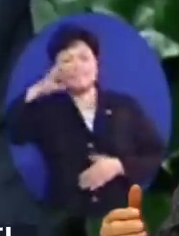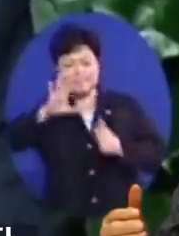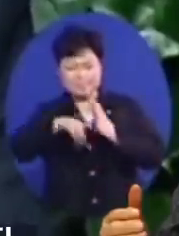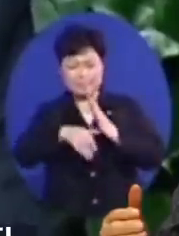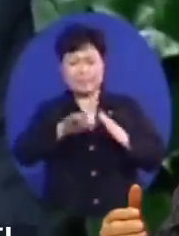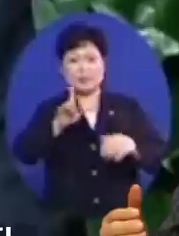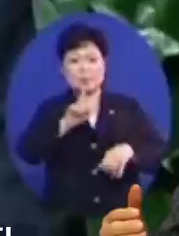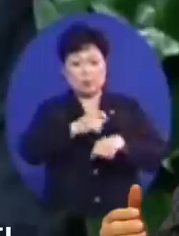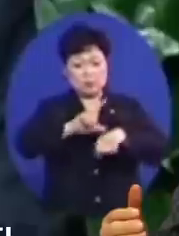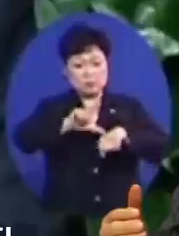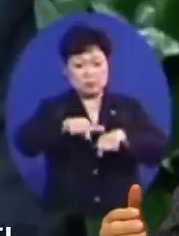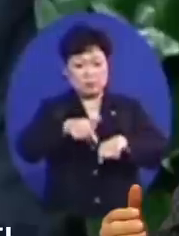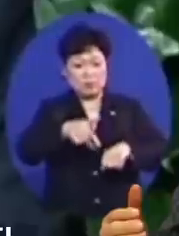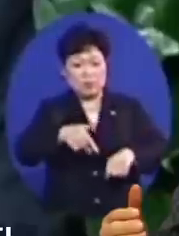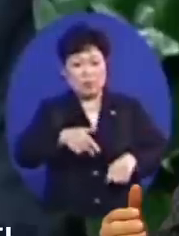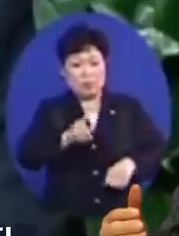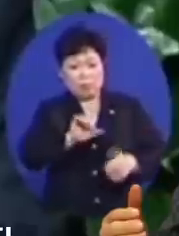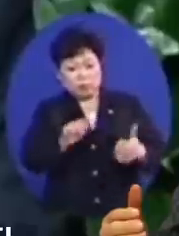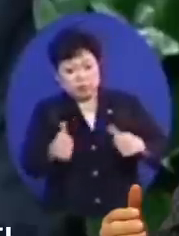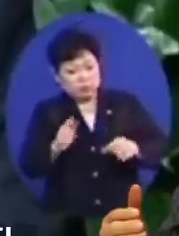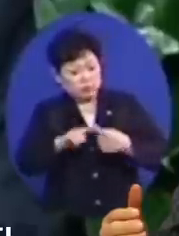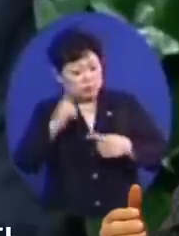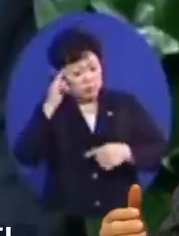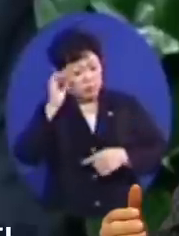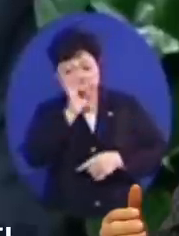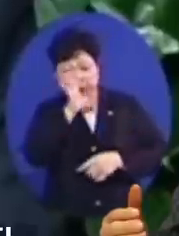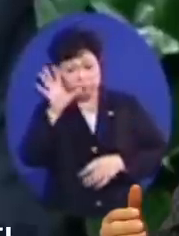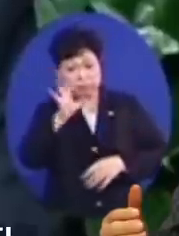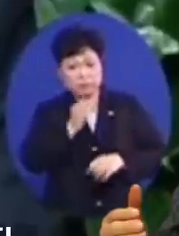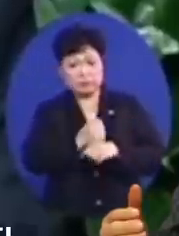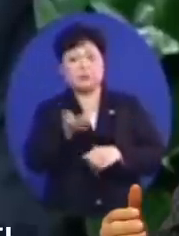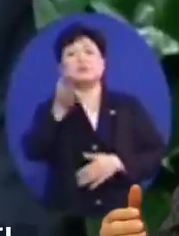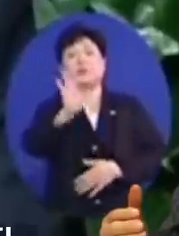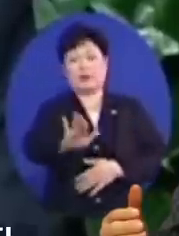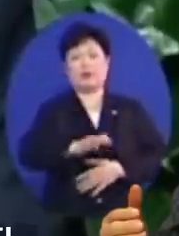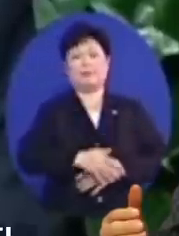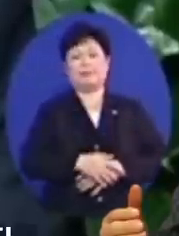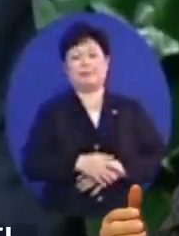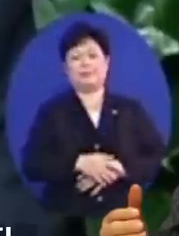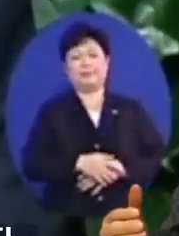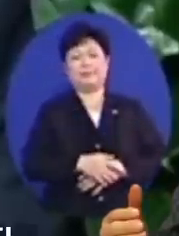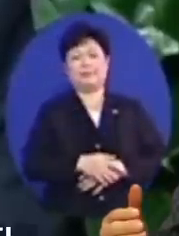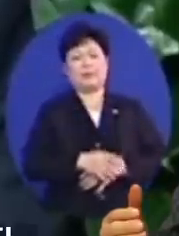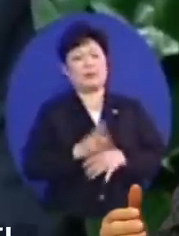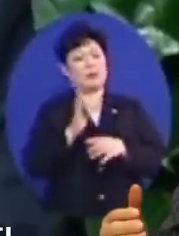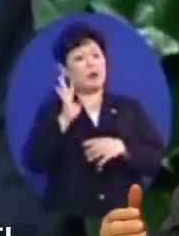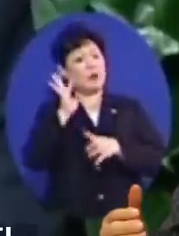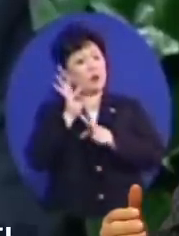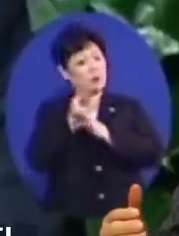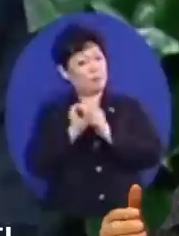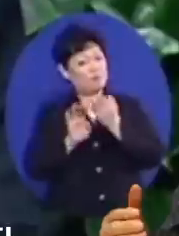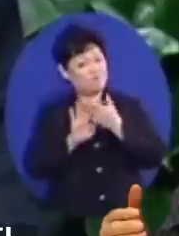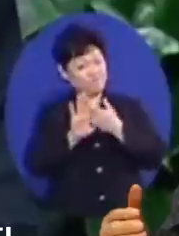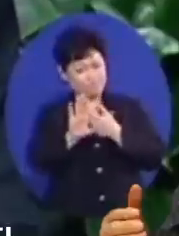시간을 생각하지 않고 죽음이 올 것을 생각 안 합니다. 그러나 얼마 안 지나면